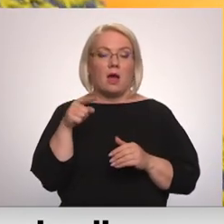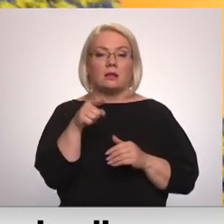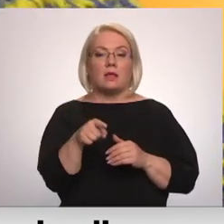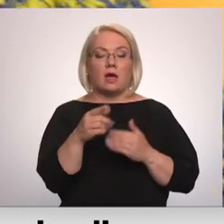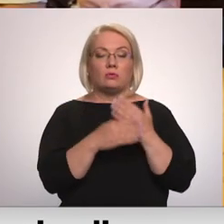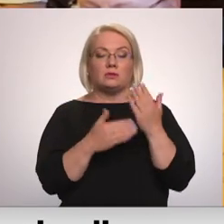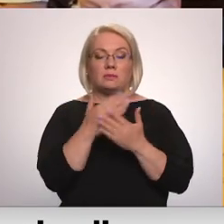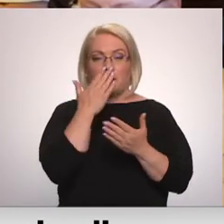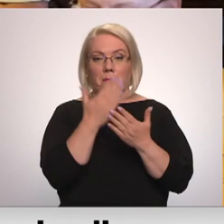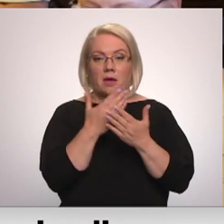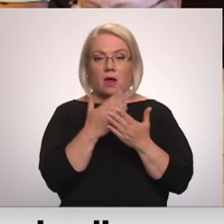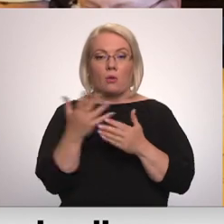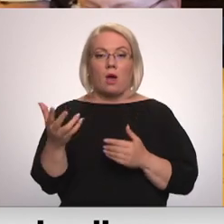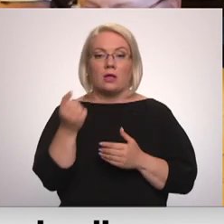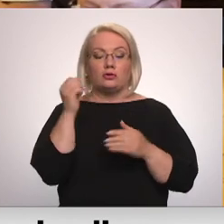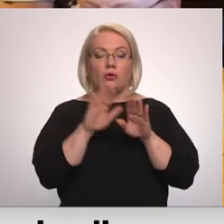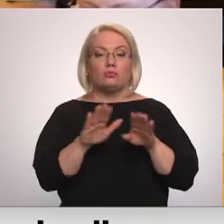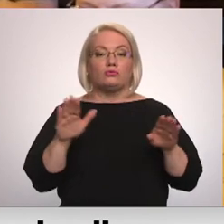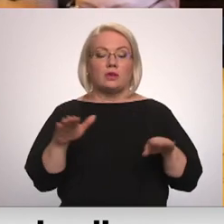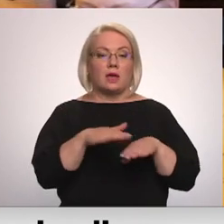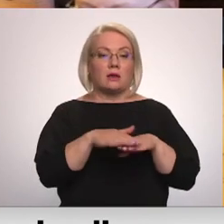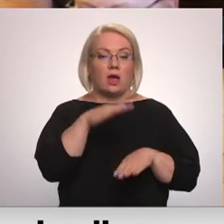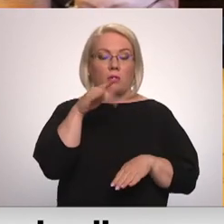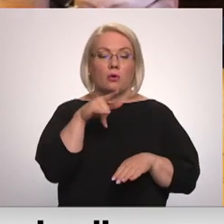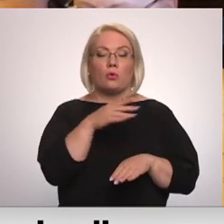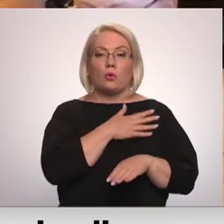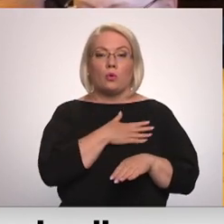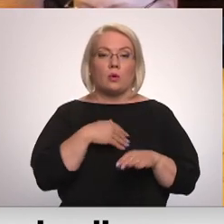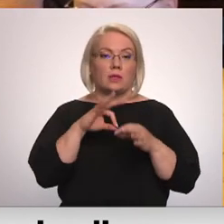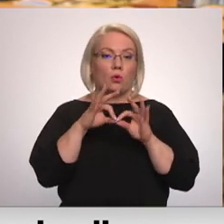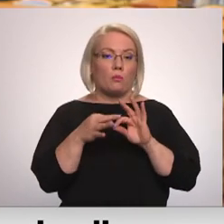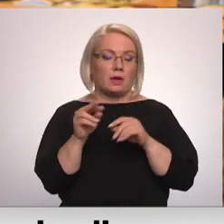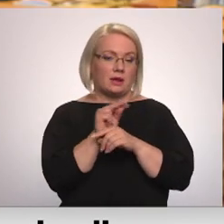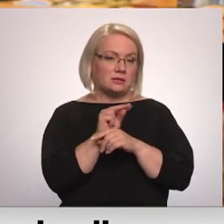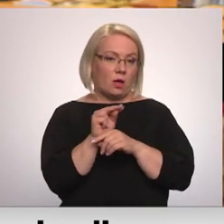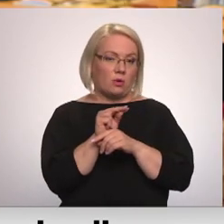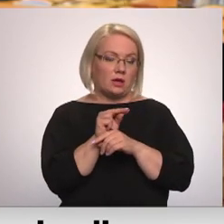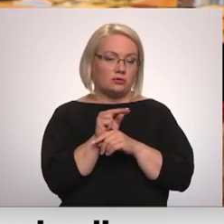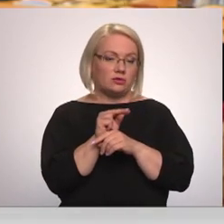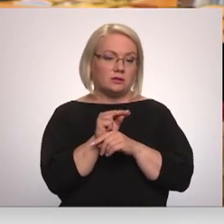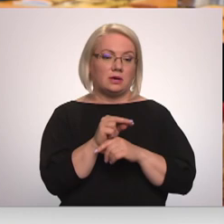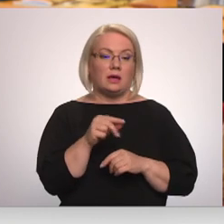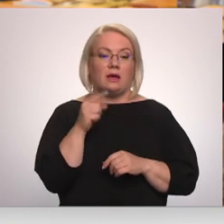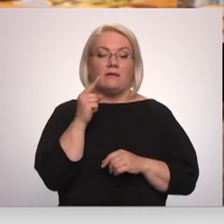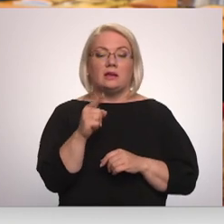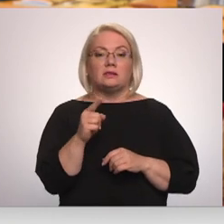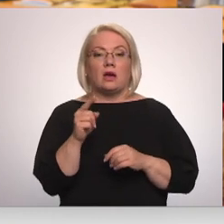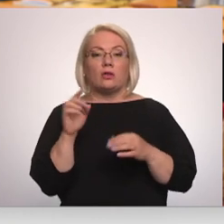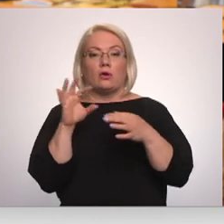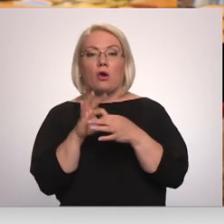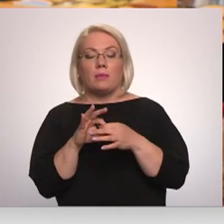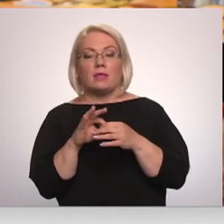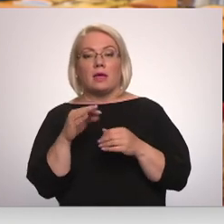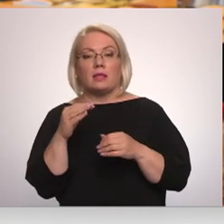viņas atradušas Kuldīgas novada muzeja krājumā un to rūpīgi restaurējušas. Kreviskam valdziņam kombinējot ar labisko